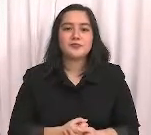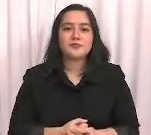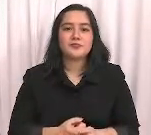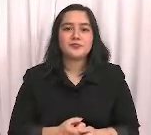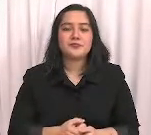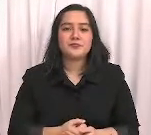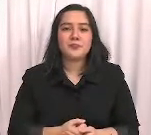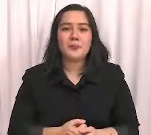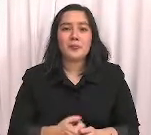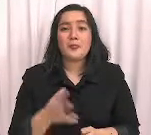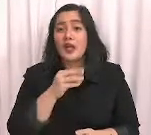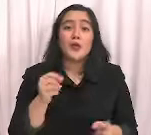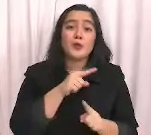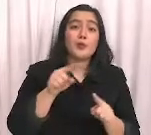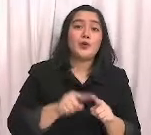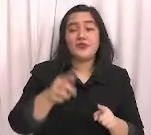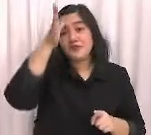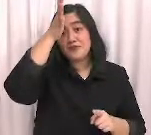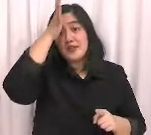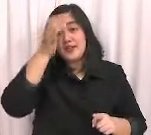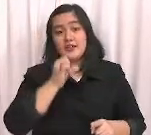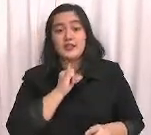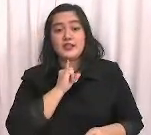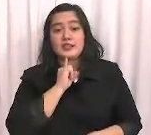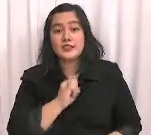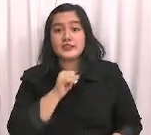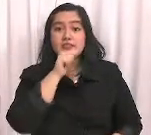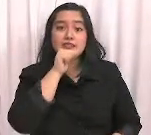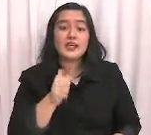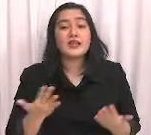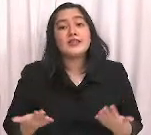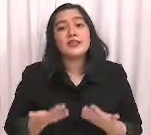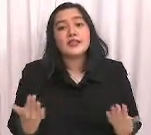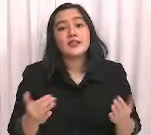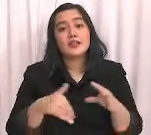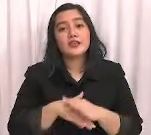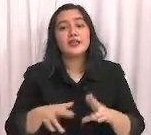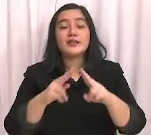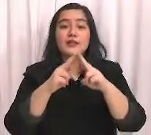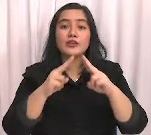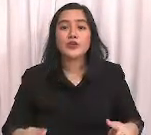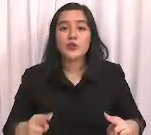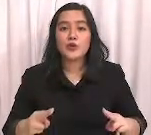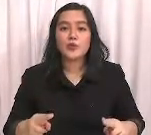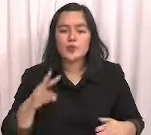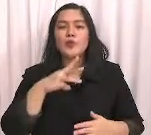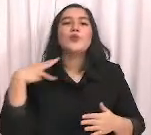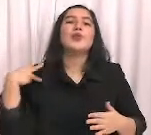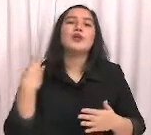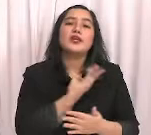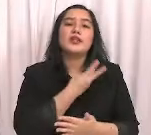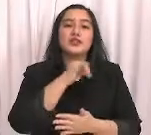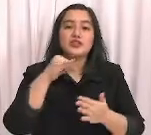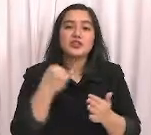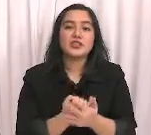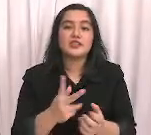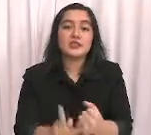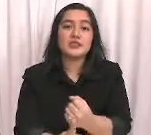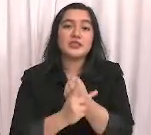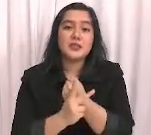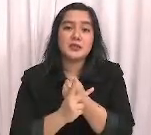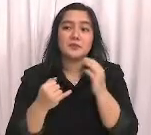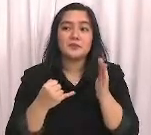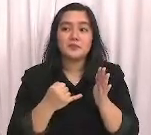mo, itatago natin yan. At yun yung nakagitna ng mga bata sa amin talaga. Yung paglagay-lagay ng pera.